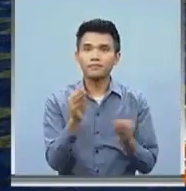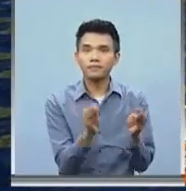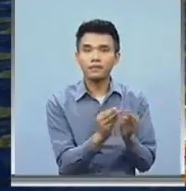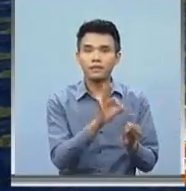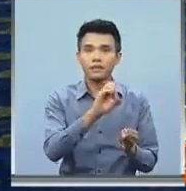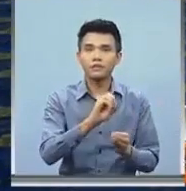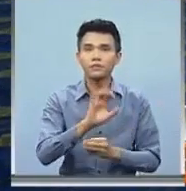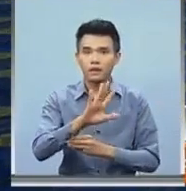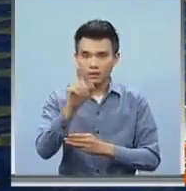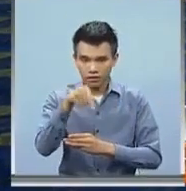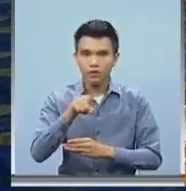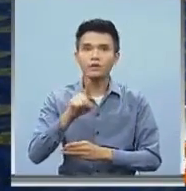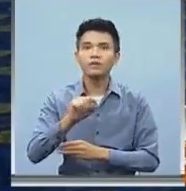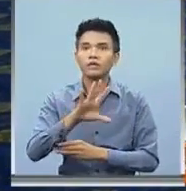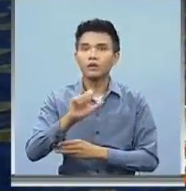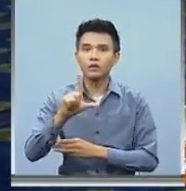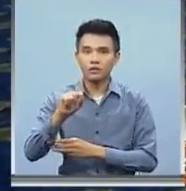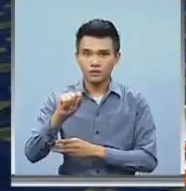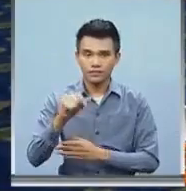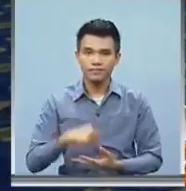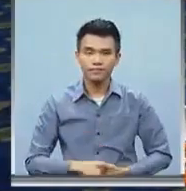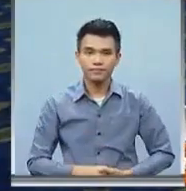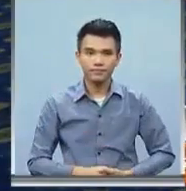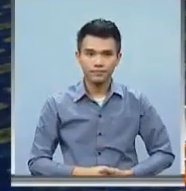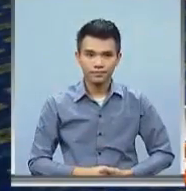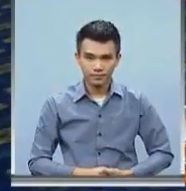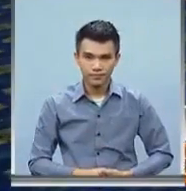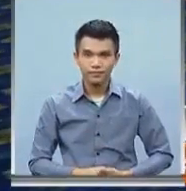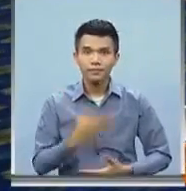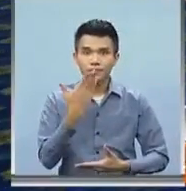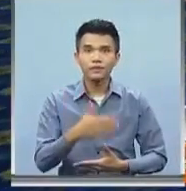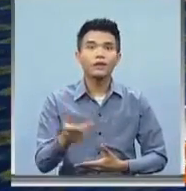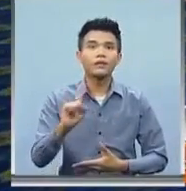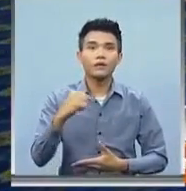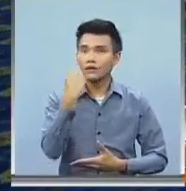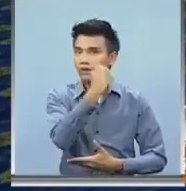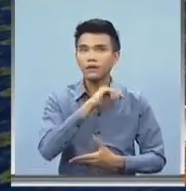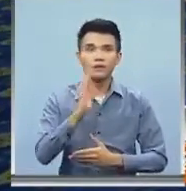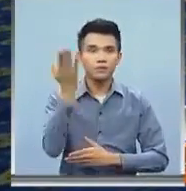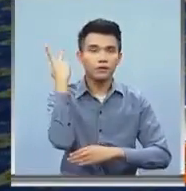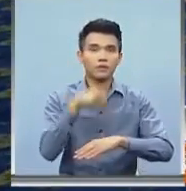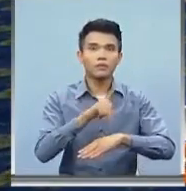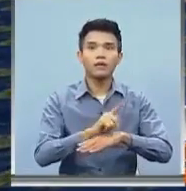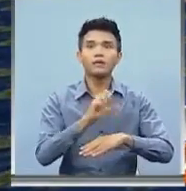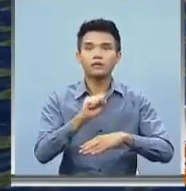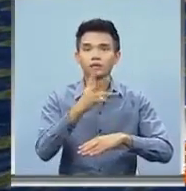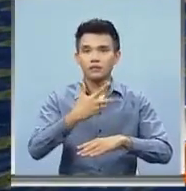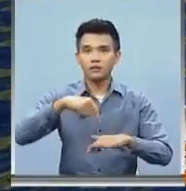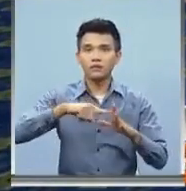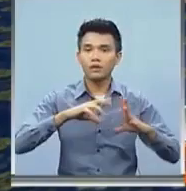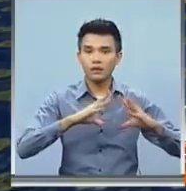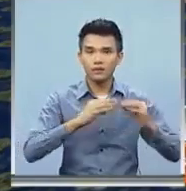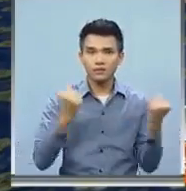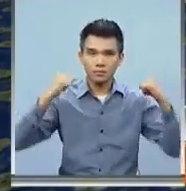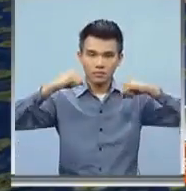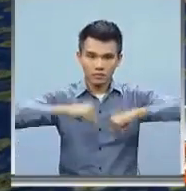ต่อ120งดออกเสียง4ขณะที่นายสมศักดิ์เกียรติสุรนนท์อดีตประธานรัฐสภาที่ประชุมก็มีมติ